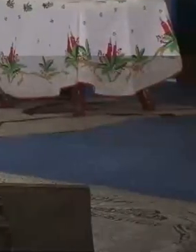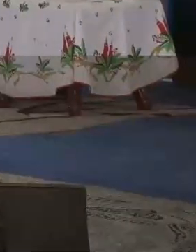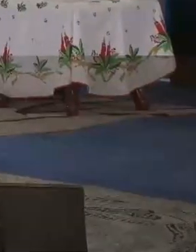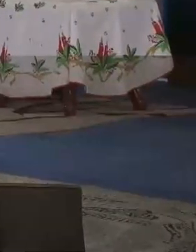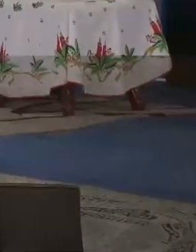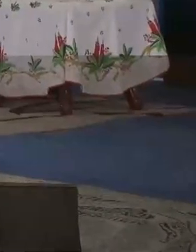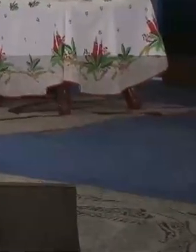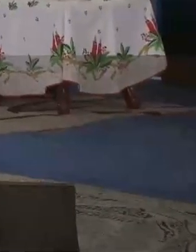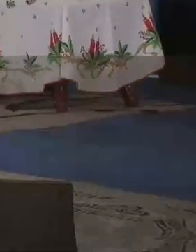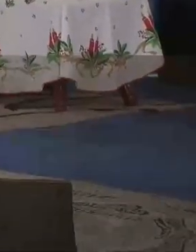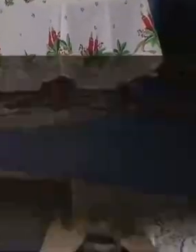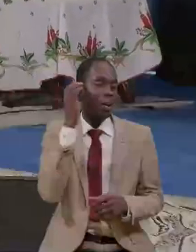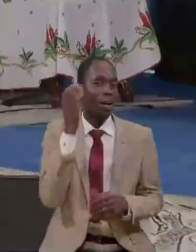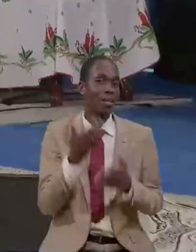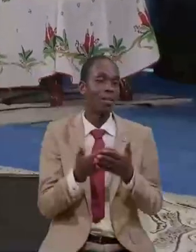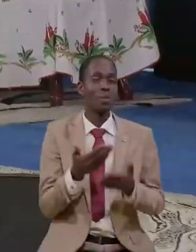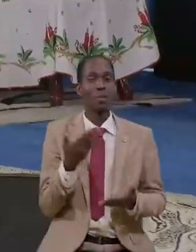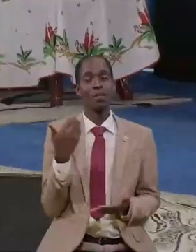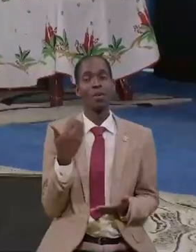Vous avez entendu avant